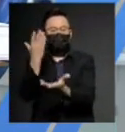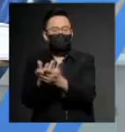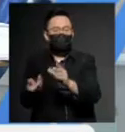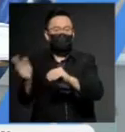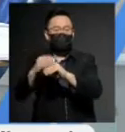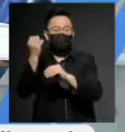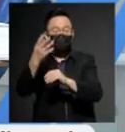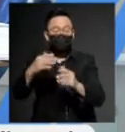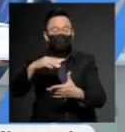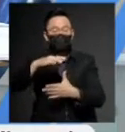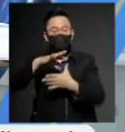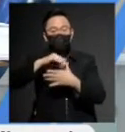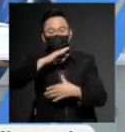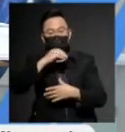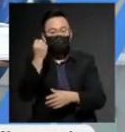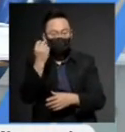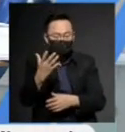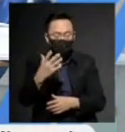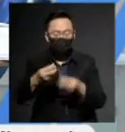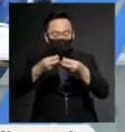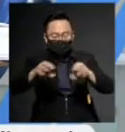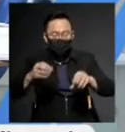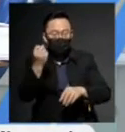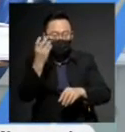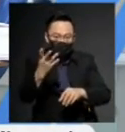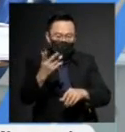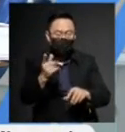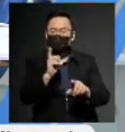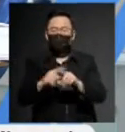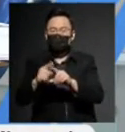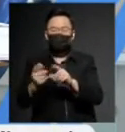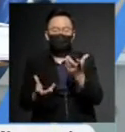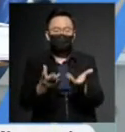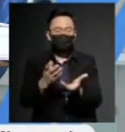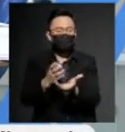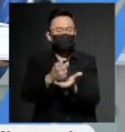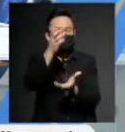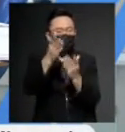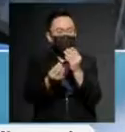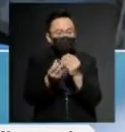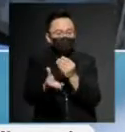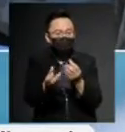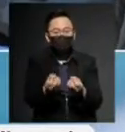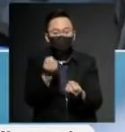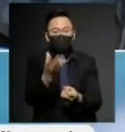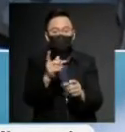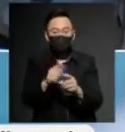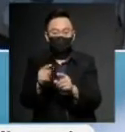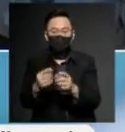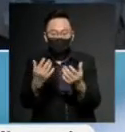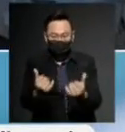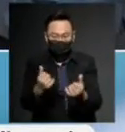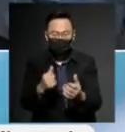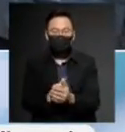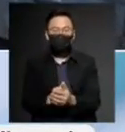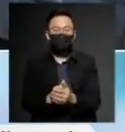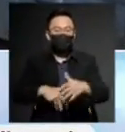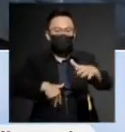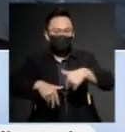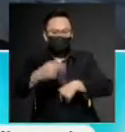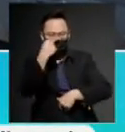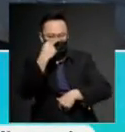ก่ไข่ไก่หรือสินค้าประเภทอื่น ๆ ทีนี้ล่าสุดค่ะอันนี้มันเป็นเรื่องการร้องเรียนมีเรื่องของการขนหมูชาวบ้